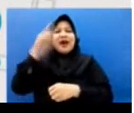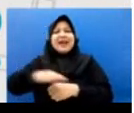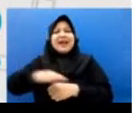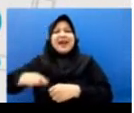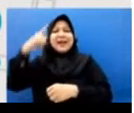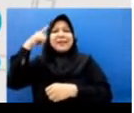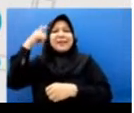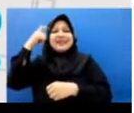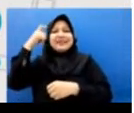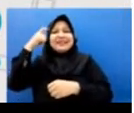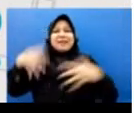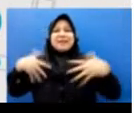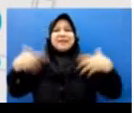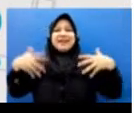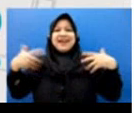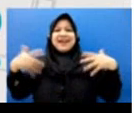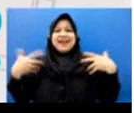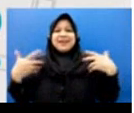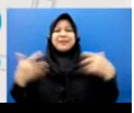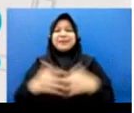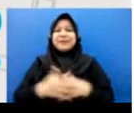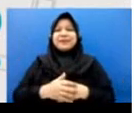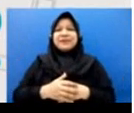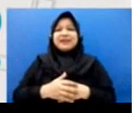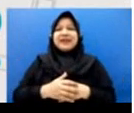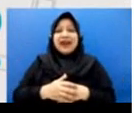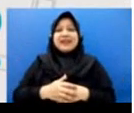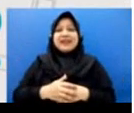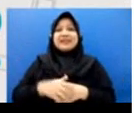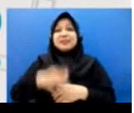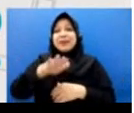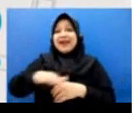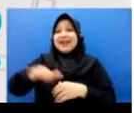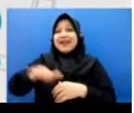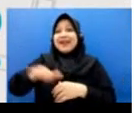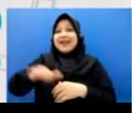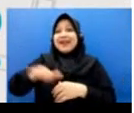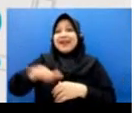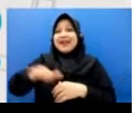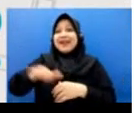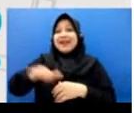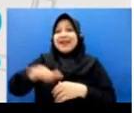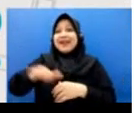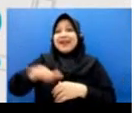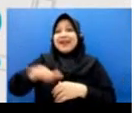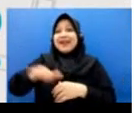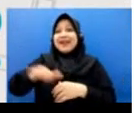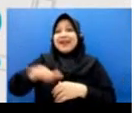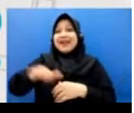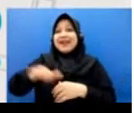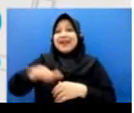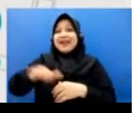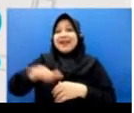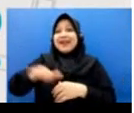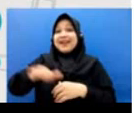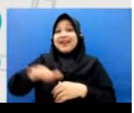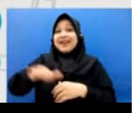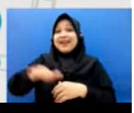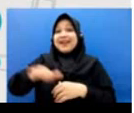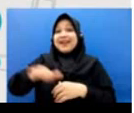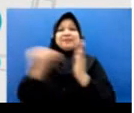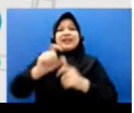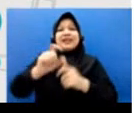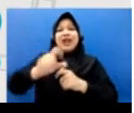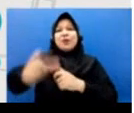lainnya anak itu kan kita terapkan dalam pembelajaran. Anak punya tema dan itu kan jadi satu yang mungkin kita ubah. Nah